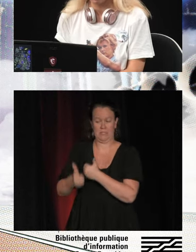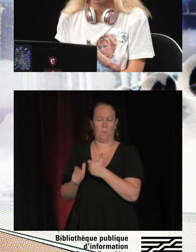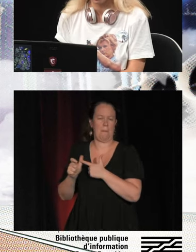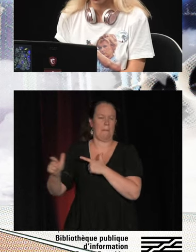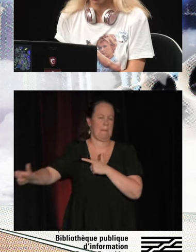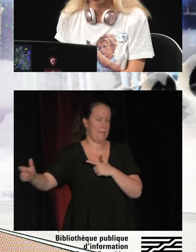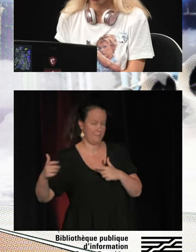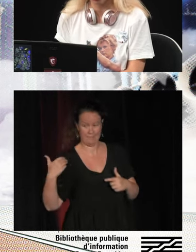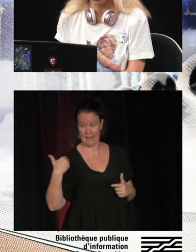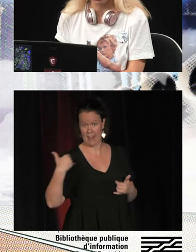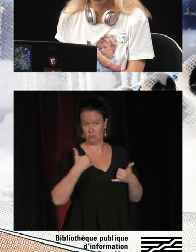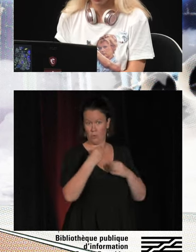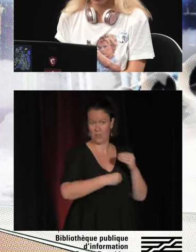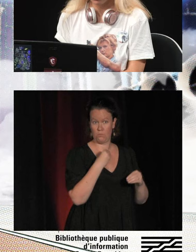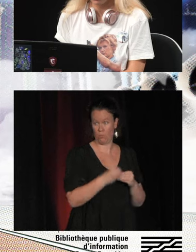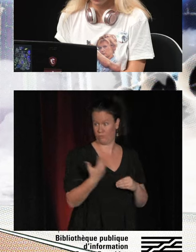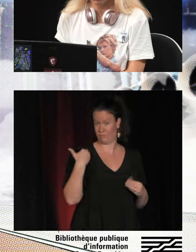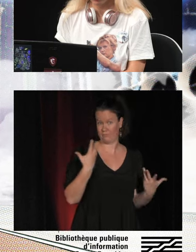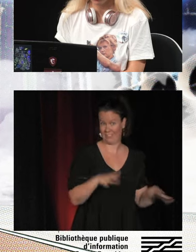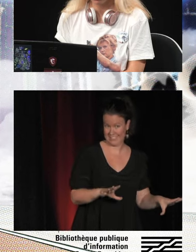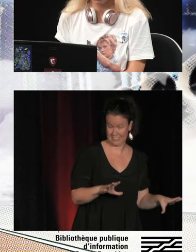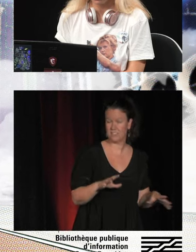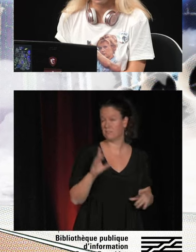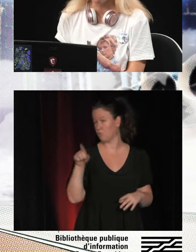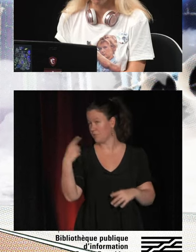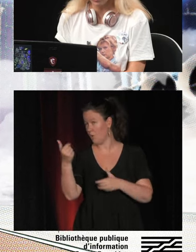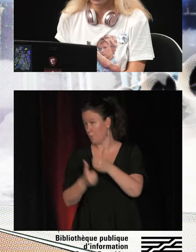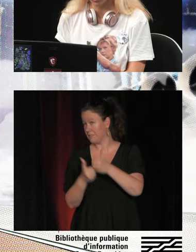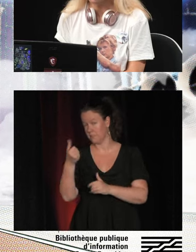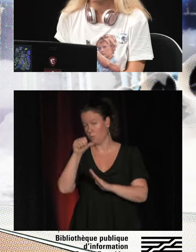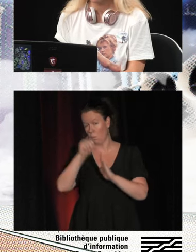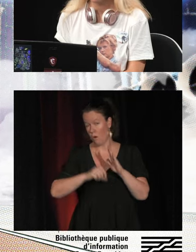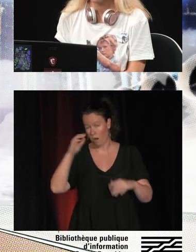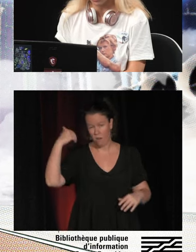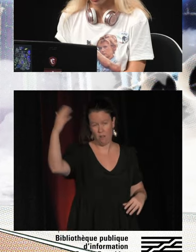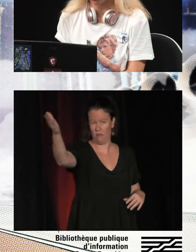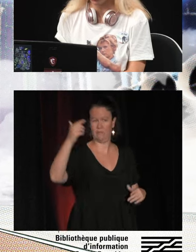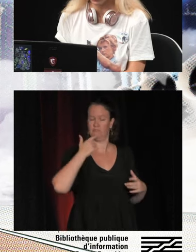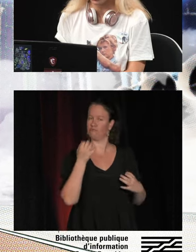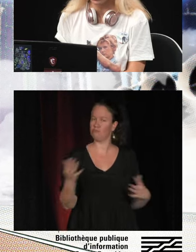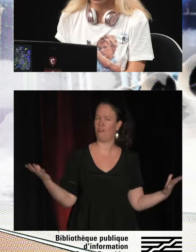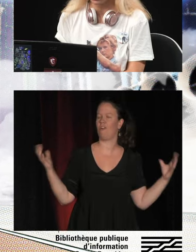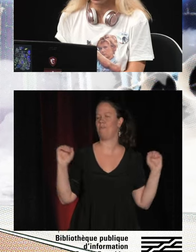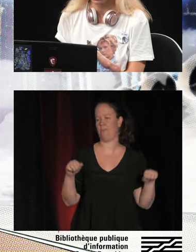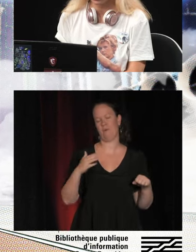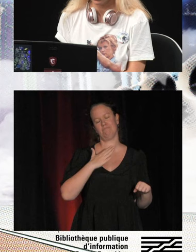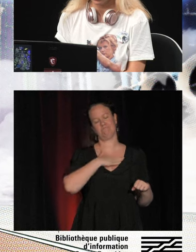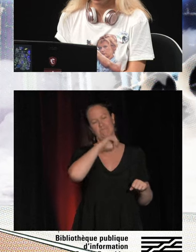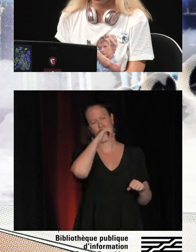monde vient d'avoir lieu et que le prochain tournoi, c'est pas avant des mois et des mois, là j'ai du temps à